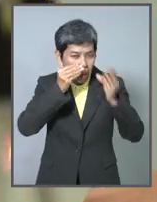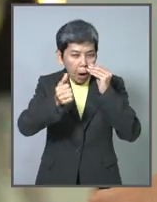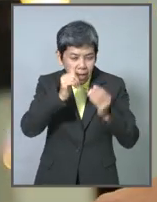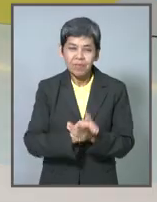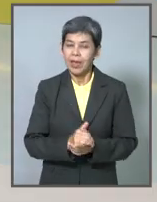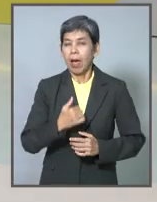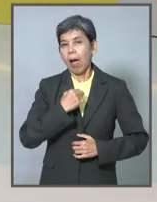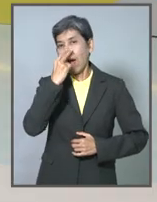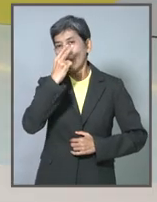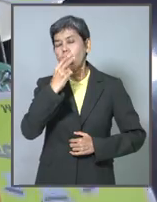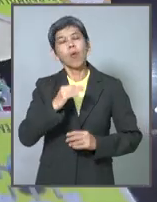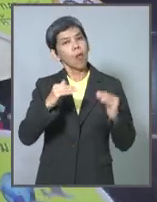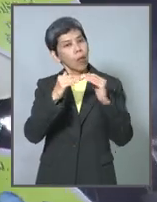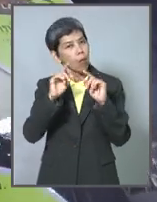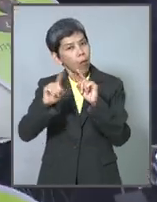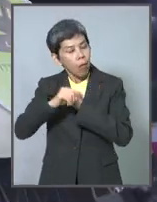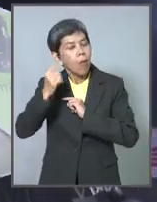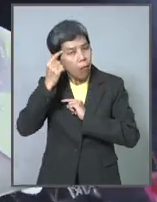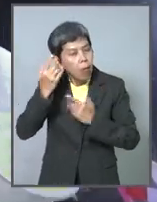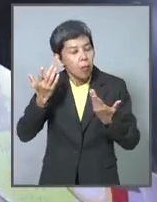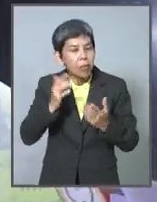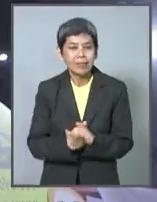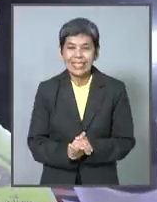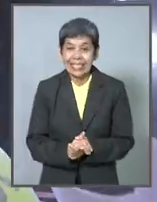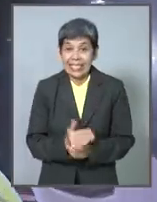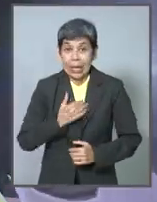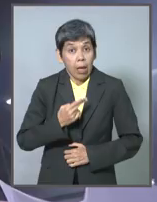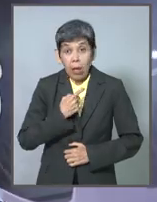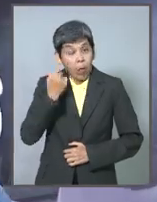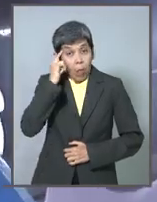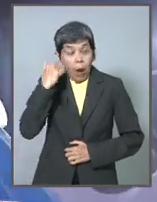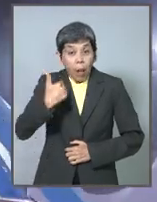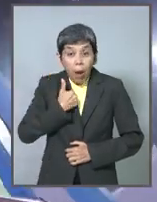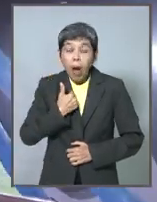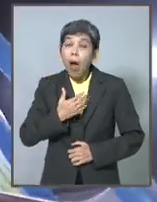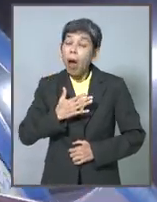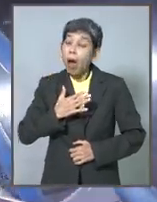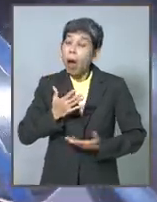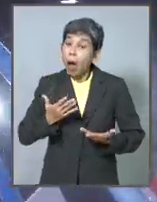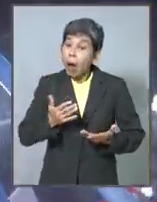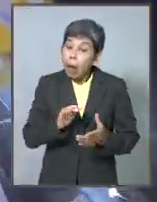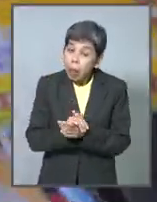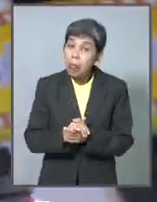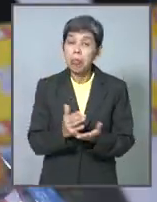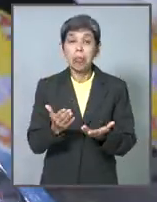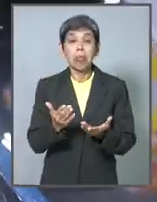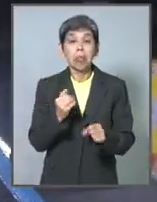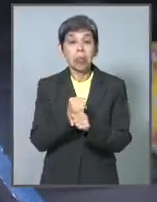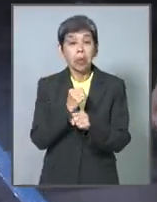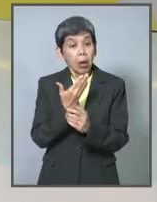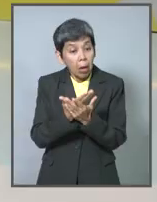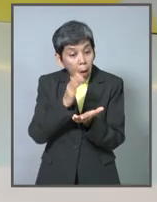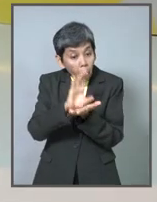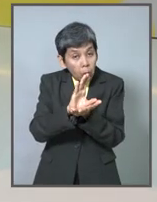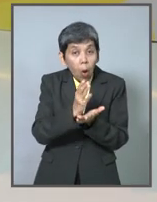เลยแล้วก็ได้รู้สิทธิ์อะไรต่างๆมากมายเลยนะคะแบบอันนี้หญิงไม่เคยรู้เลยคือสามารถแบบว่าขอเขาเรียกว่าอะไรอ่ะขอ